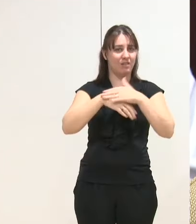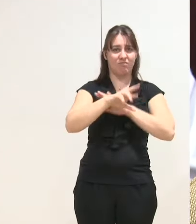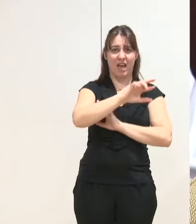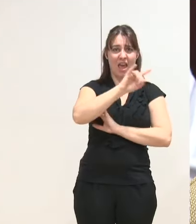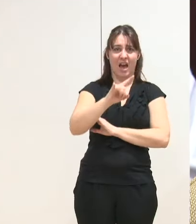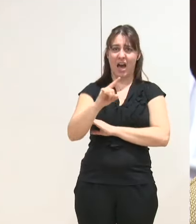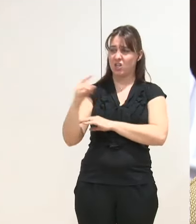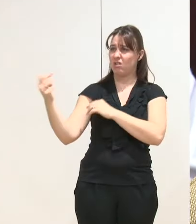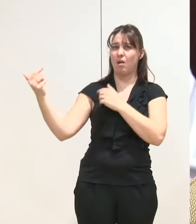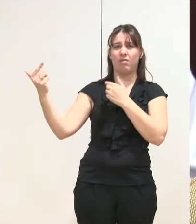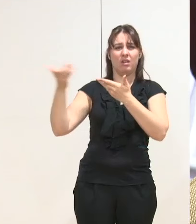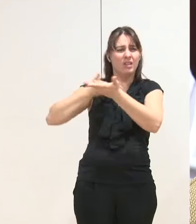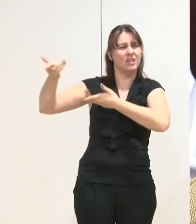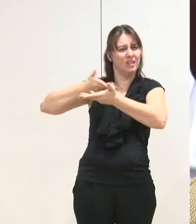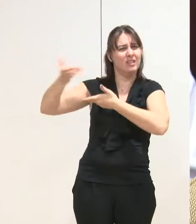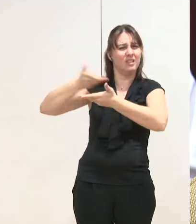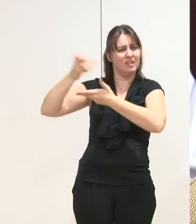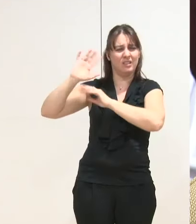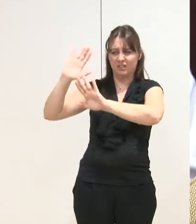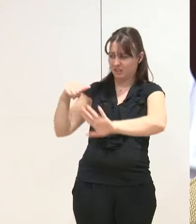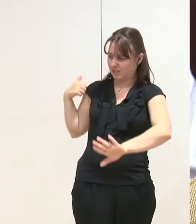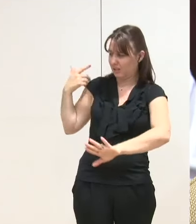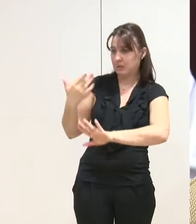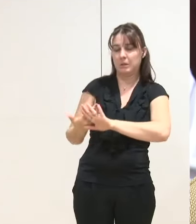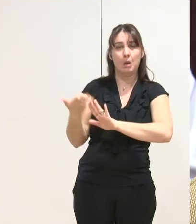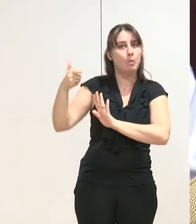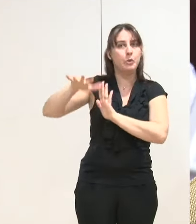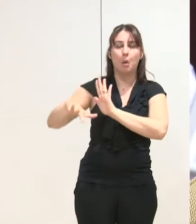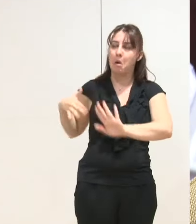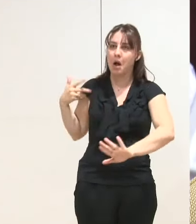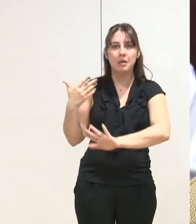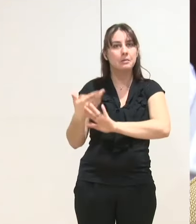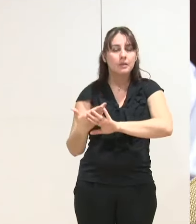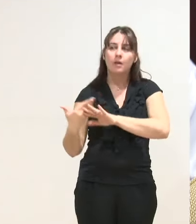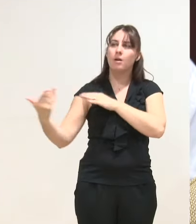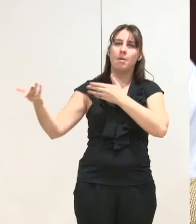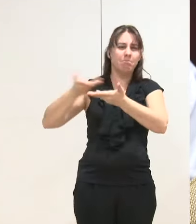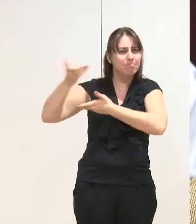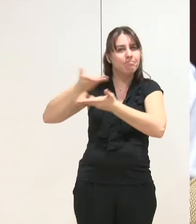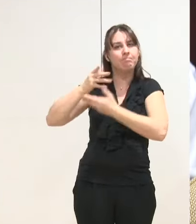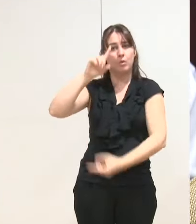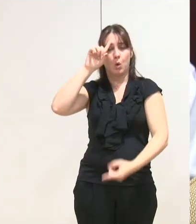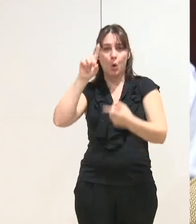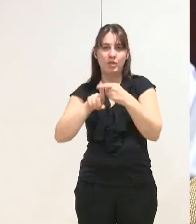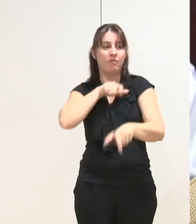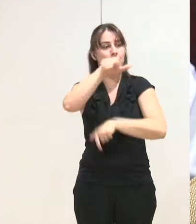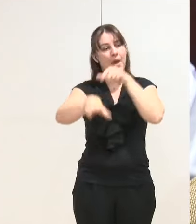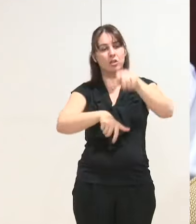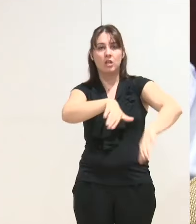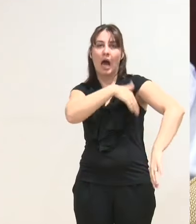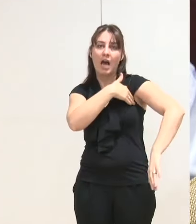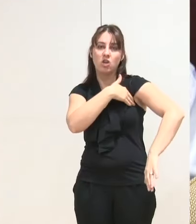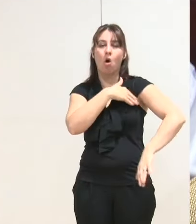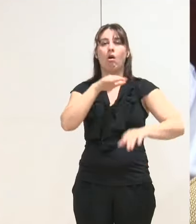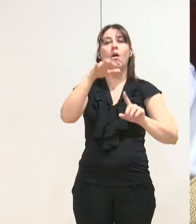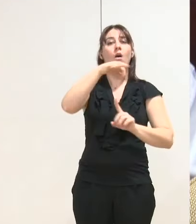ont permis au fil des mois de pouvoir dans la mesure du possible rassurer les agents qui sont ou